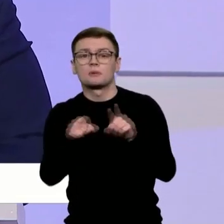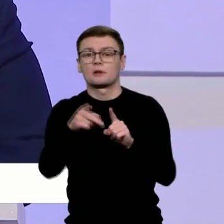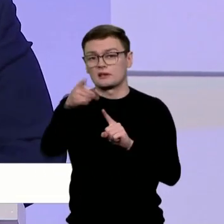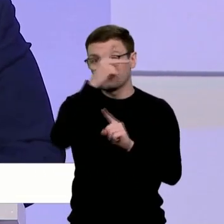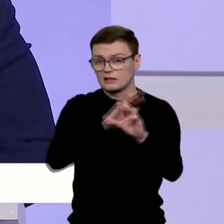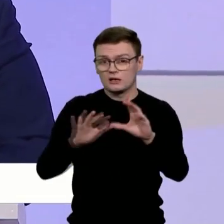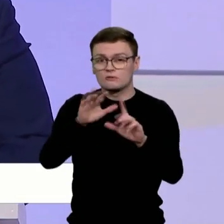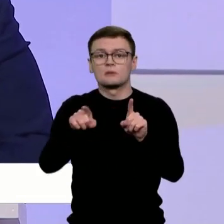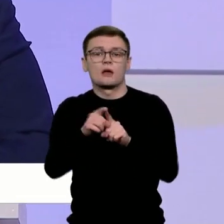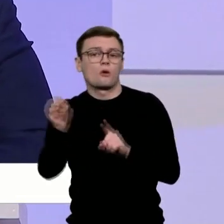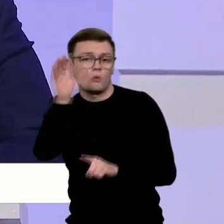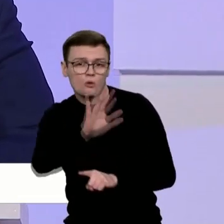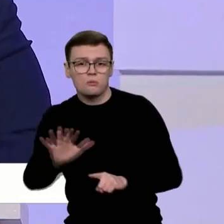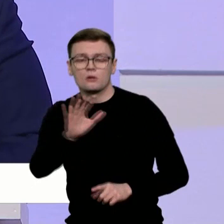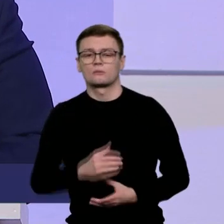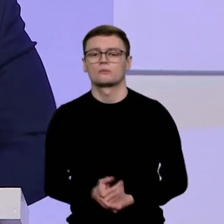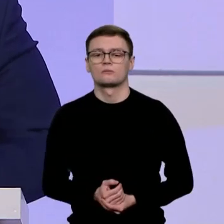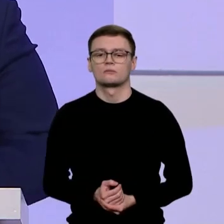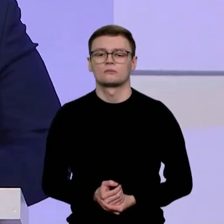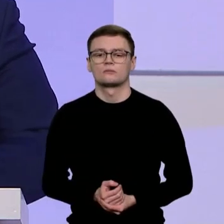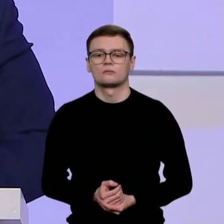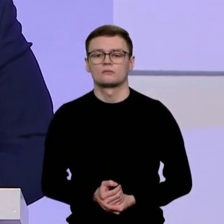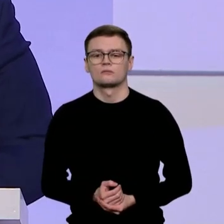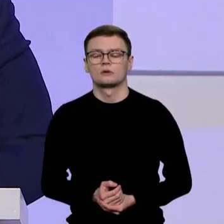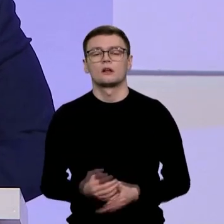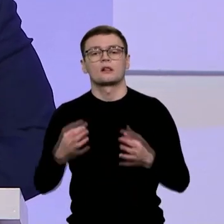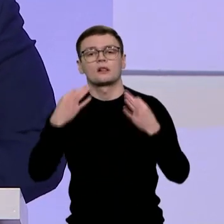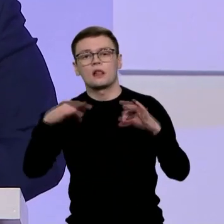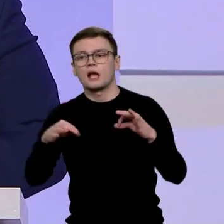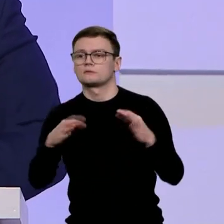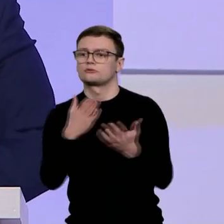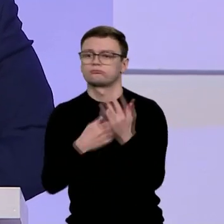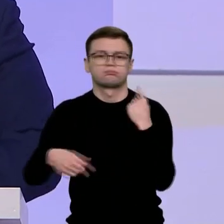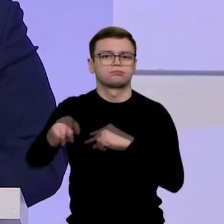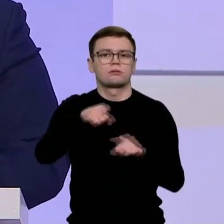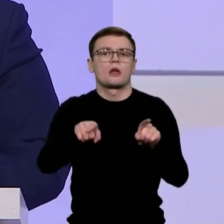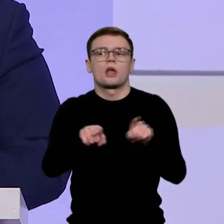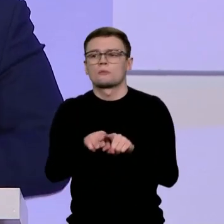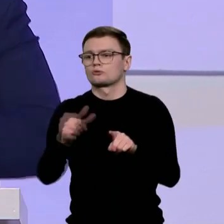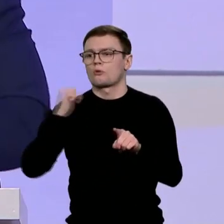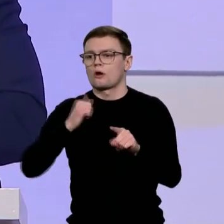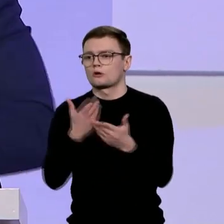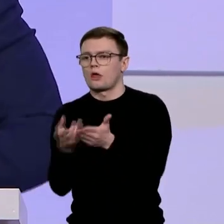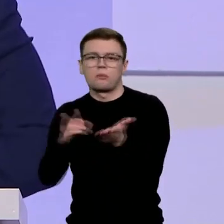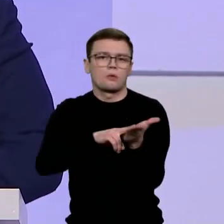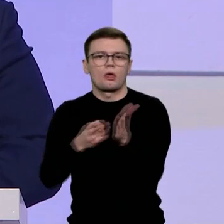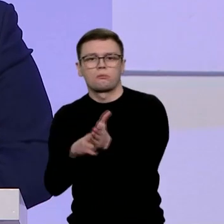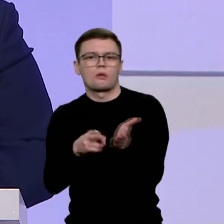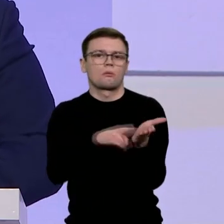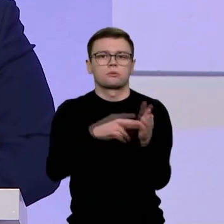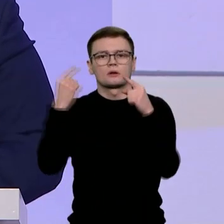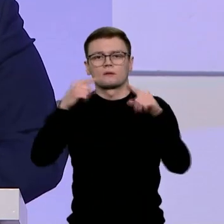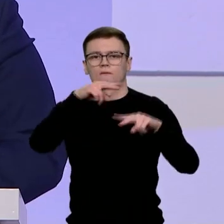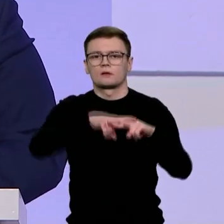darbo judėjimas. Žmonės vieną dieną čia, kitą dieną ten. Galbūt taip pat papildysiu